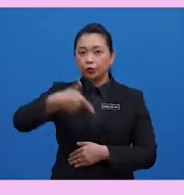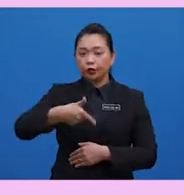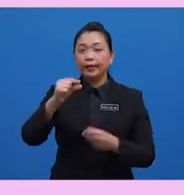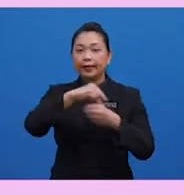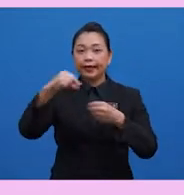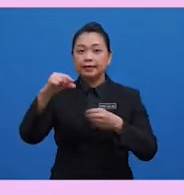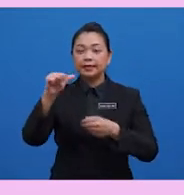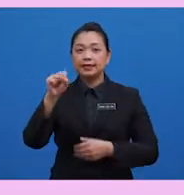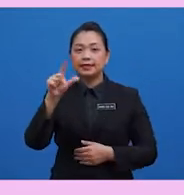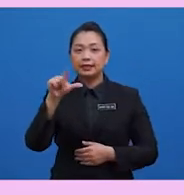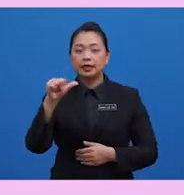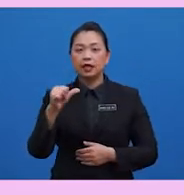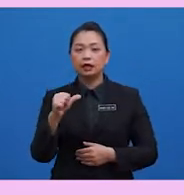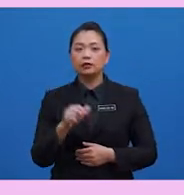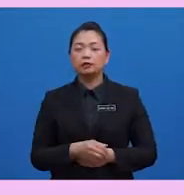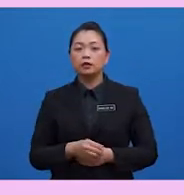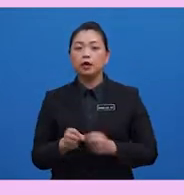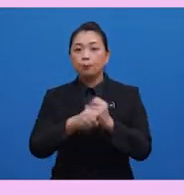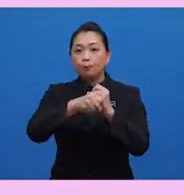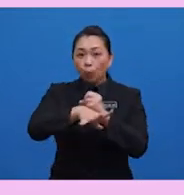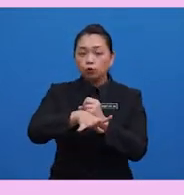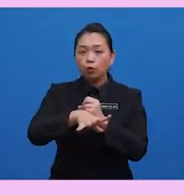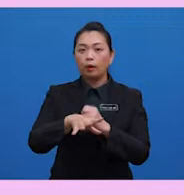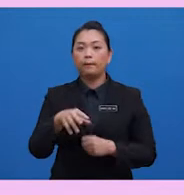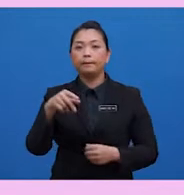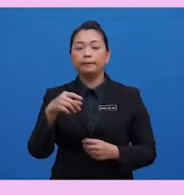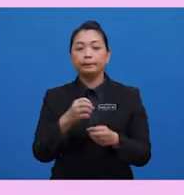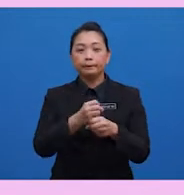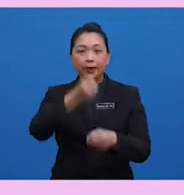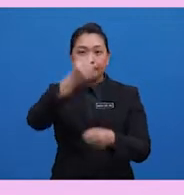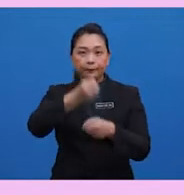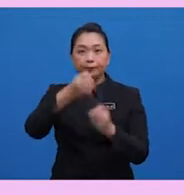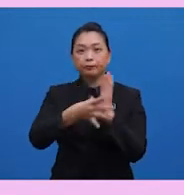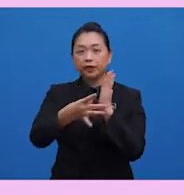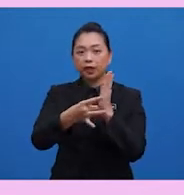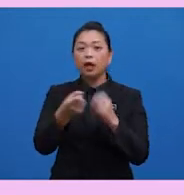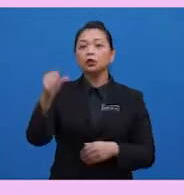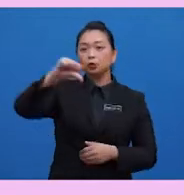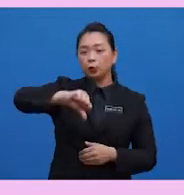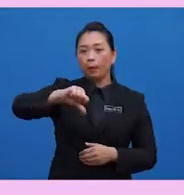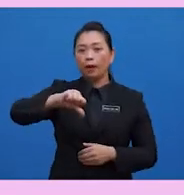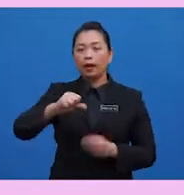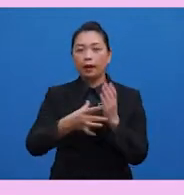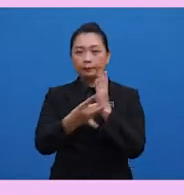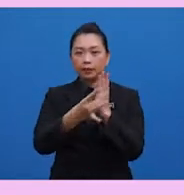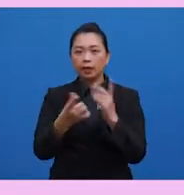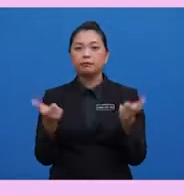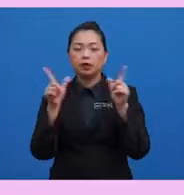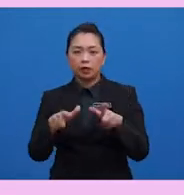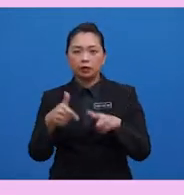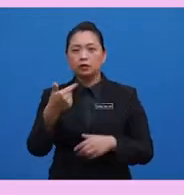akan menyebabkan pencemaran laut melalui kebocoran paip minyak dan tumpahan minyak yang